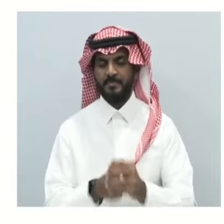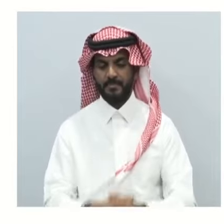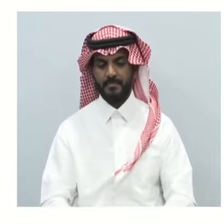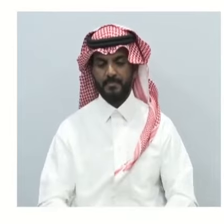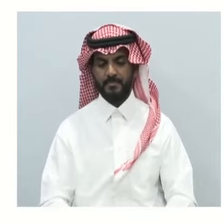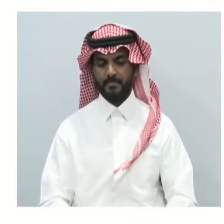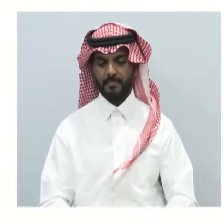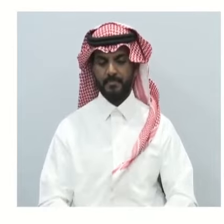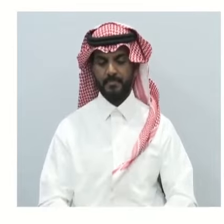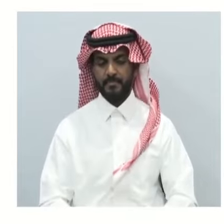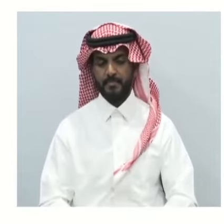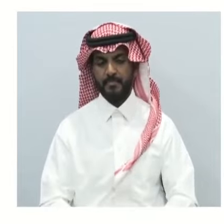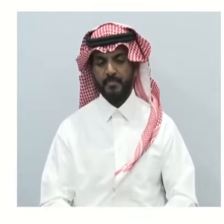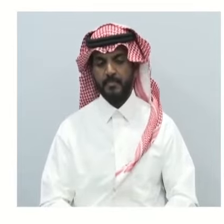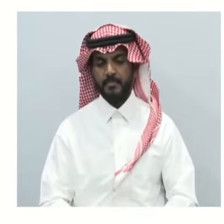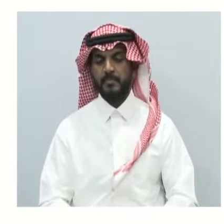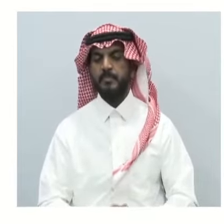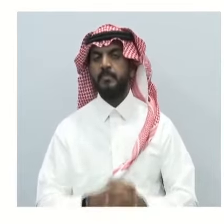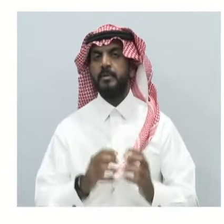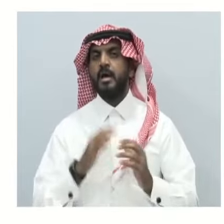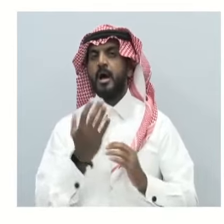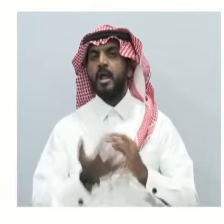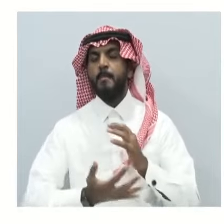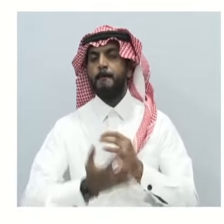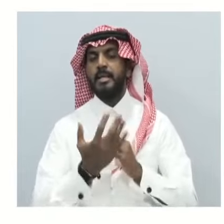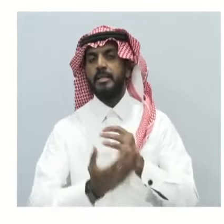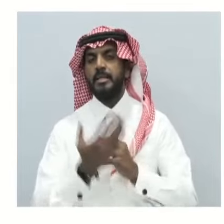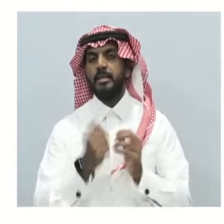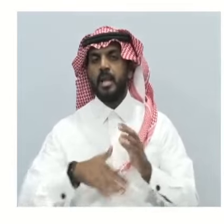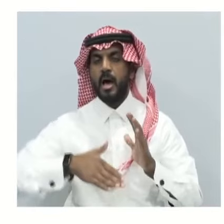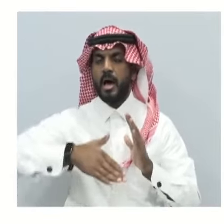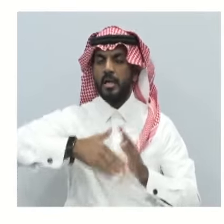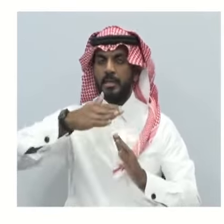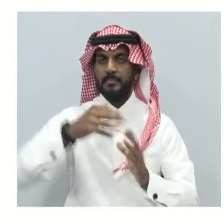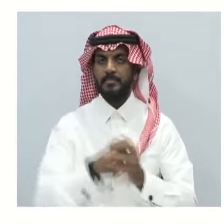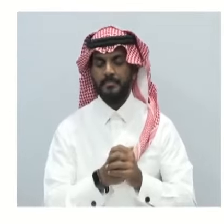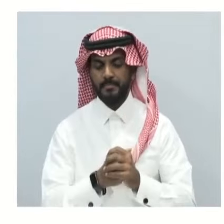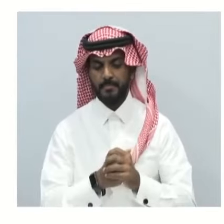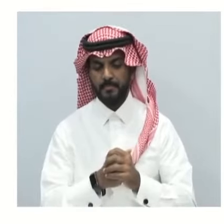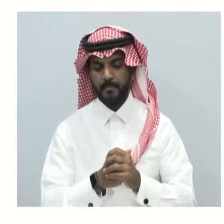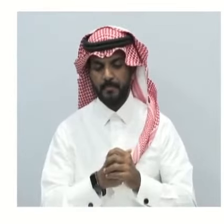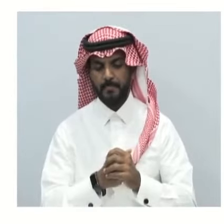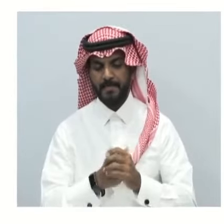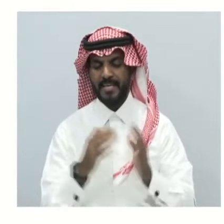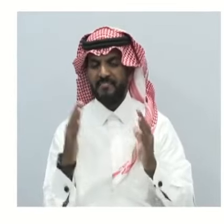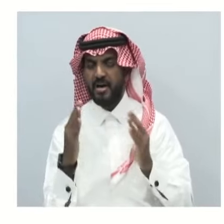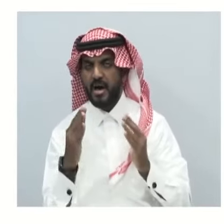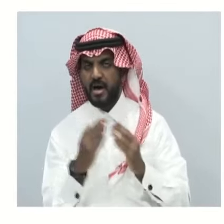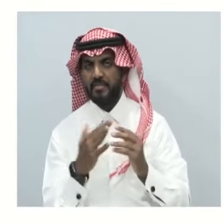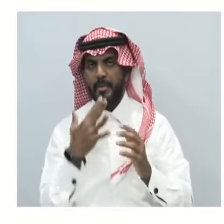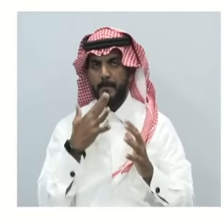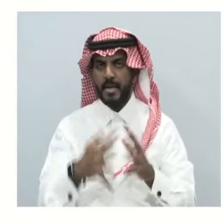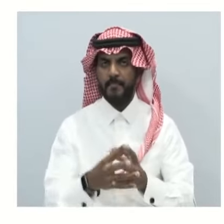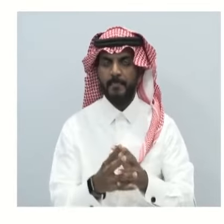ما يمكن اذا المد العالي يكون همم او يكون المد العالي من المعتاد يكونوا انخفاض الماء عند